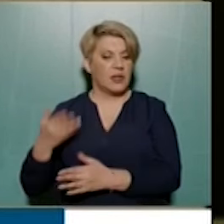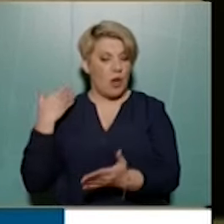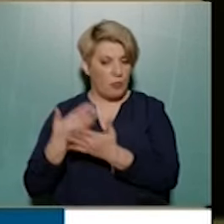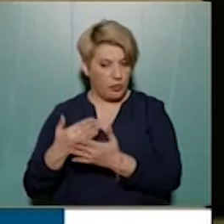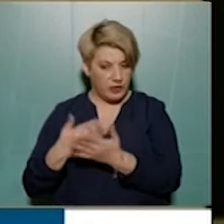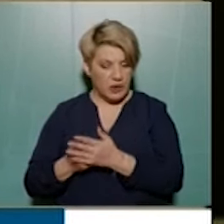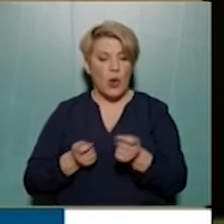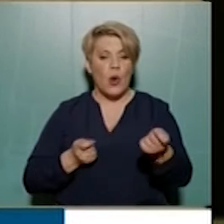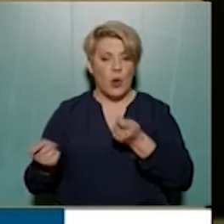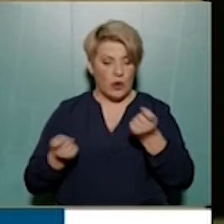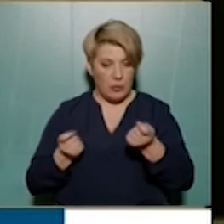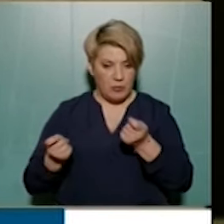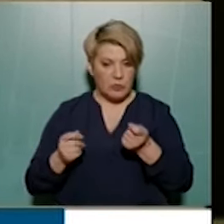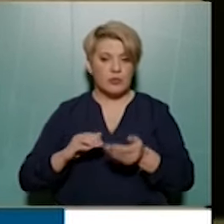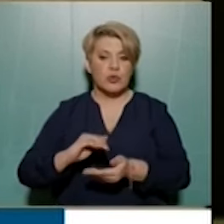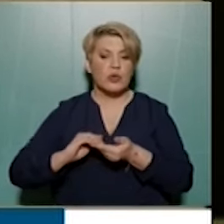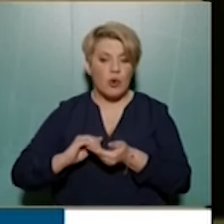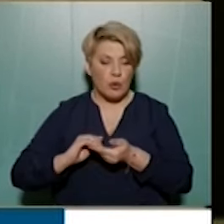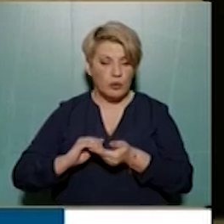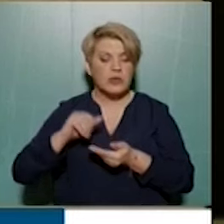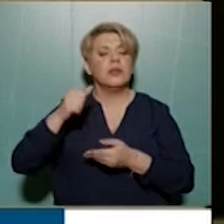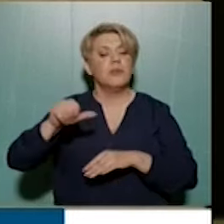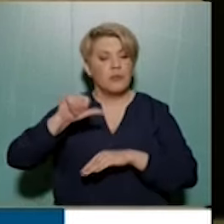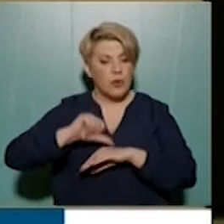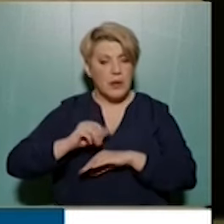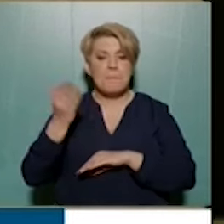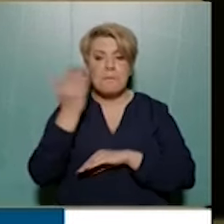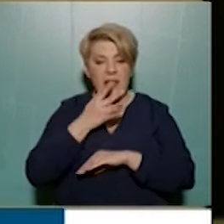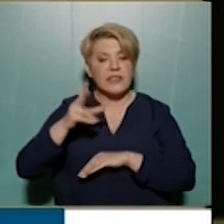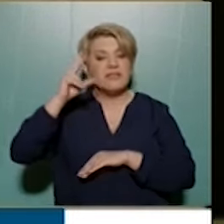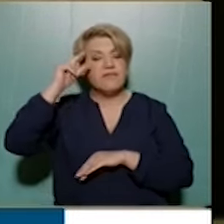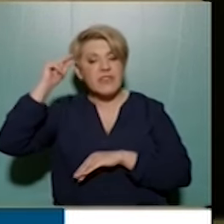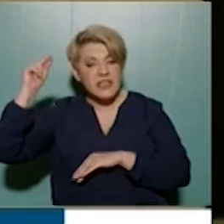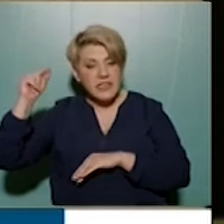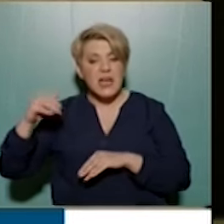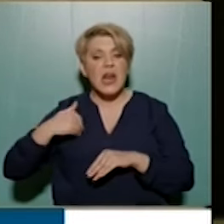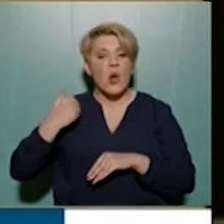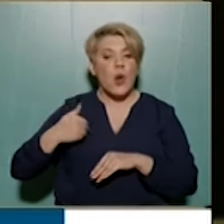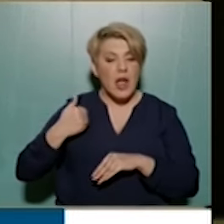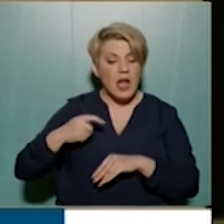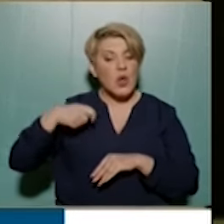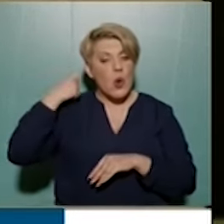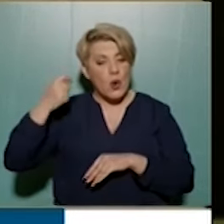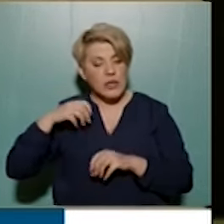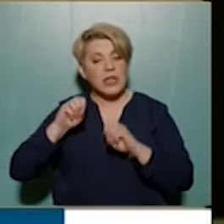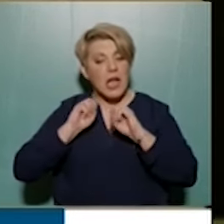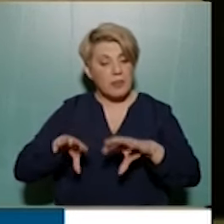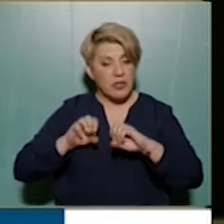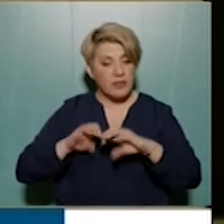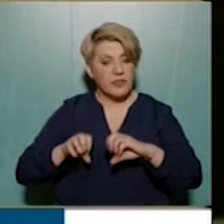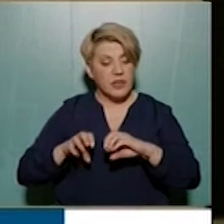αποδείξει οργανωμένα μέσα από τους συλλόγους τους σε αυτή την πόλη και μαθητές και φοιτητές, η νεολαία και γονείς και